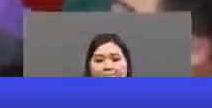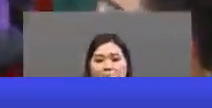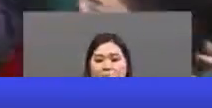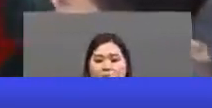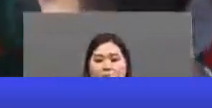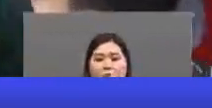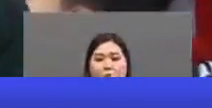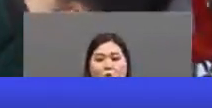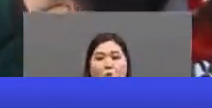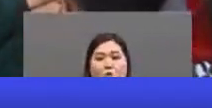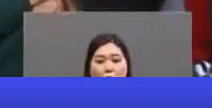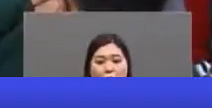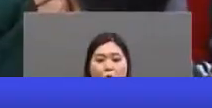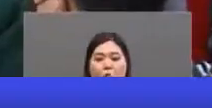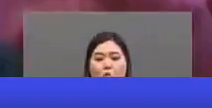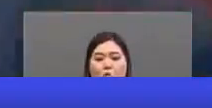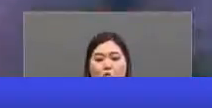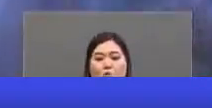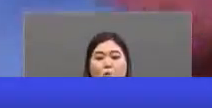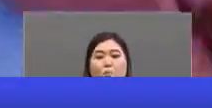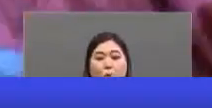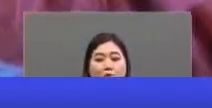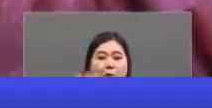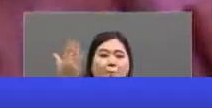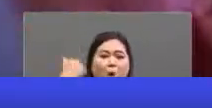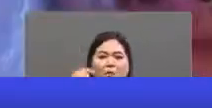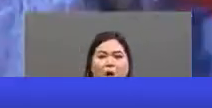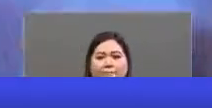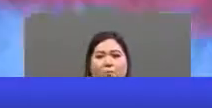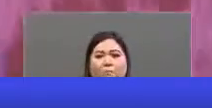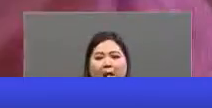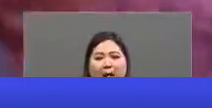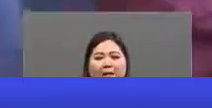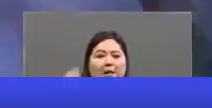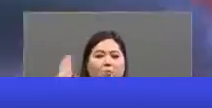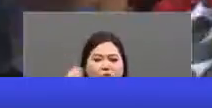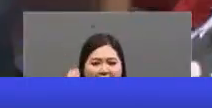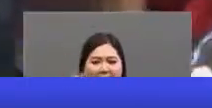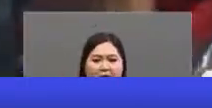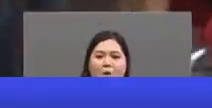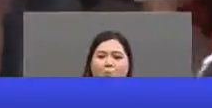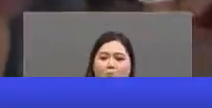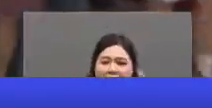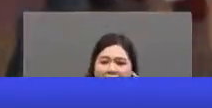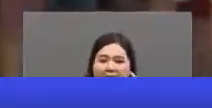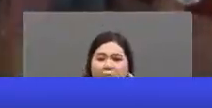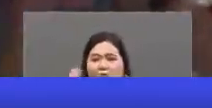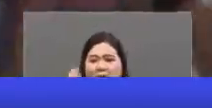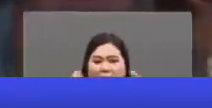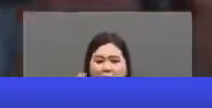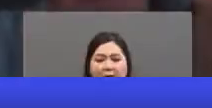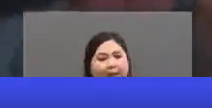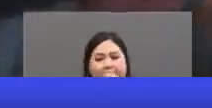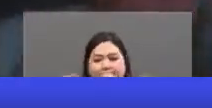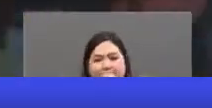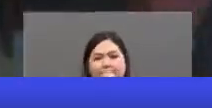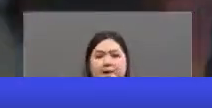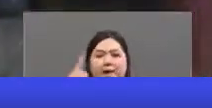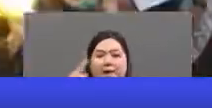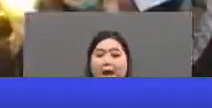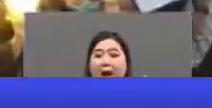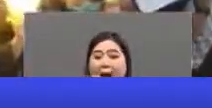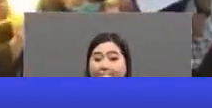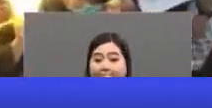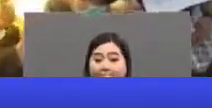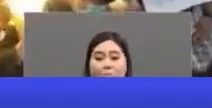งานในเรื่องของการร่างกฎหมายสมรสเถ่าเทียมนั้นได้มีการรับฟังความเห็นจากกลุ่มคนที่มีความหลากหลายแล้วก็ทำให้มีความ